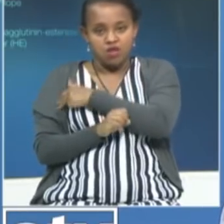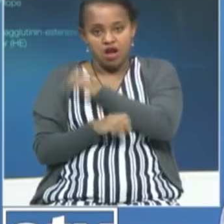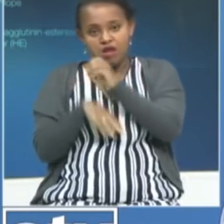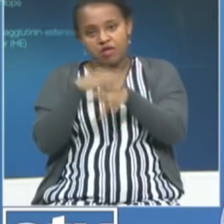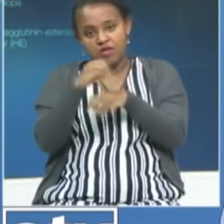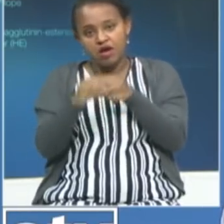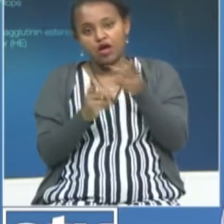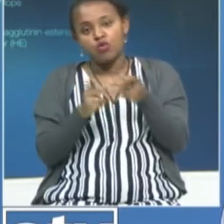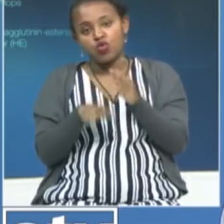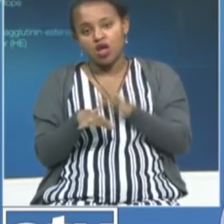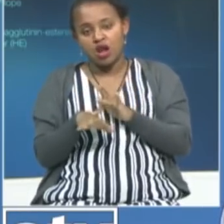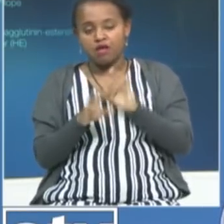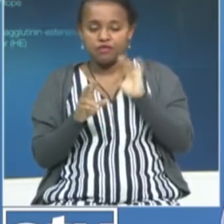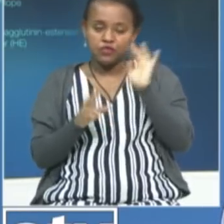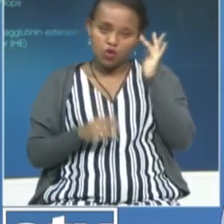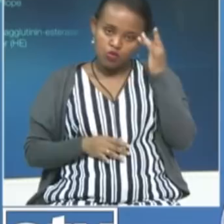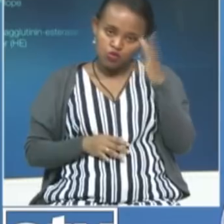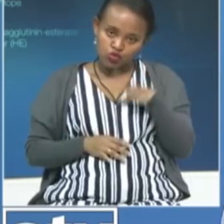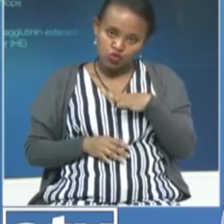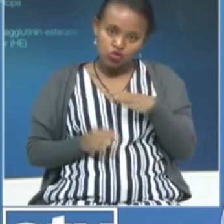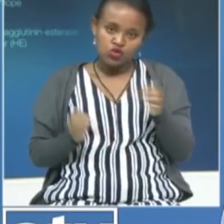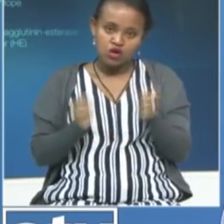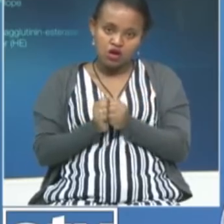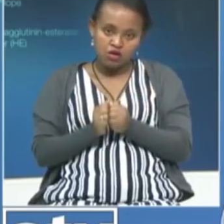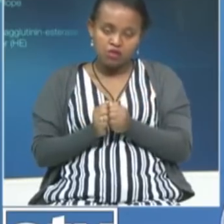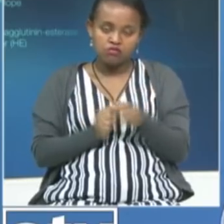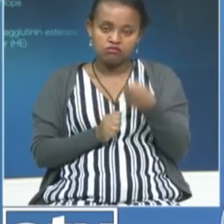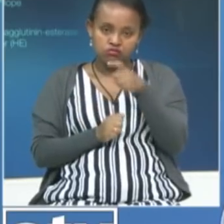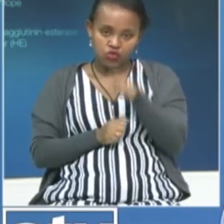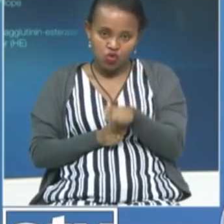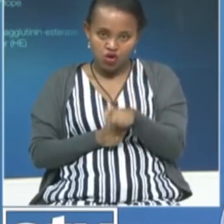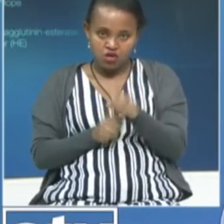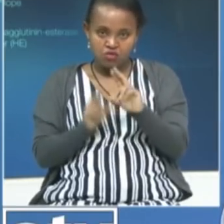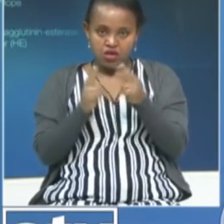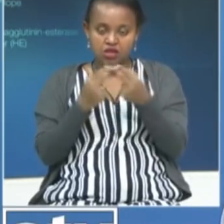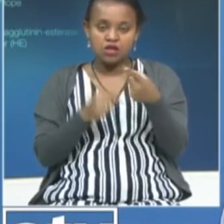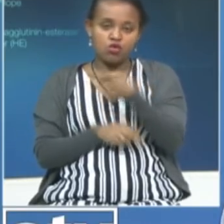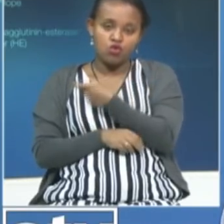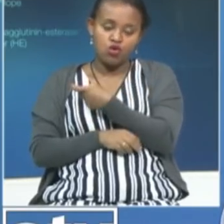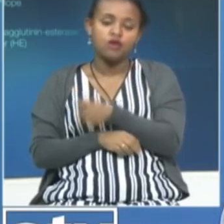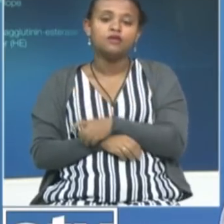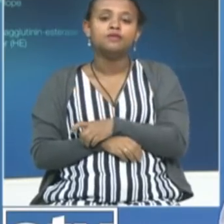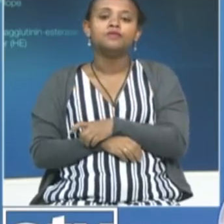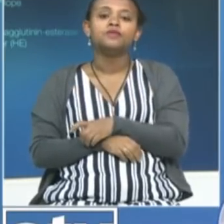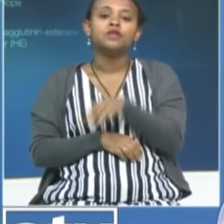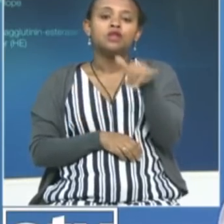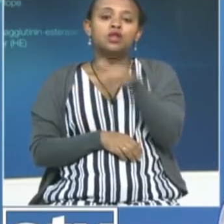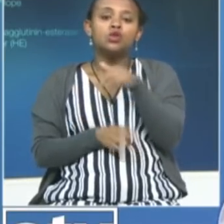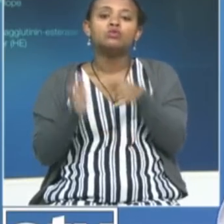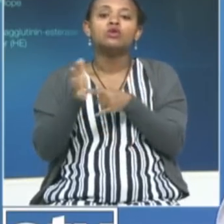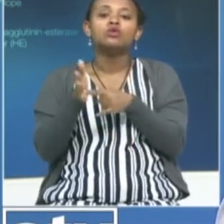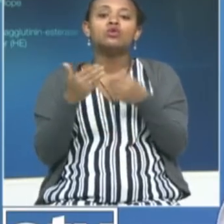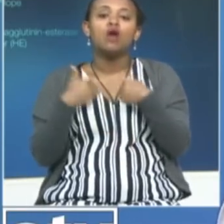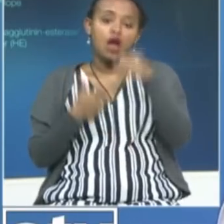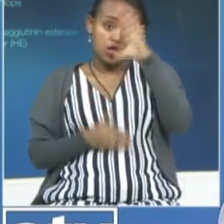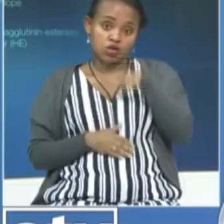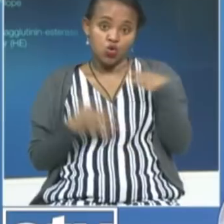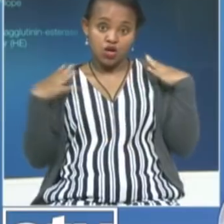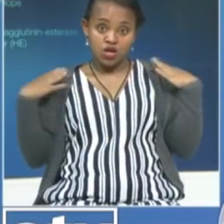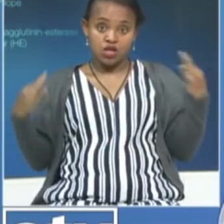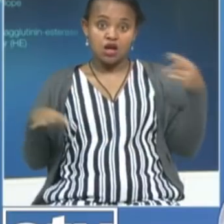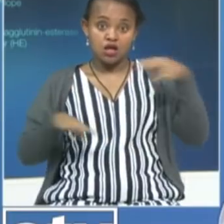በሚመከር ቦታ ላይ በተለይ የታመሙ ሰዎችን አብረን ምንሆን ከሆነ ቤተሰብ ከሆነን ወይ ምልክቱ ያለው ሰው ወደ ጤና